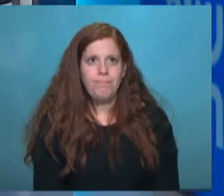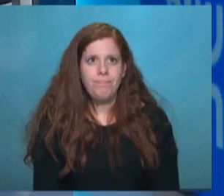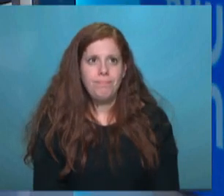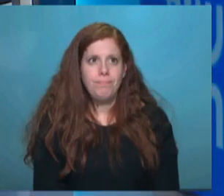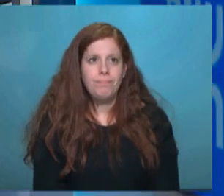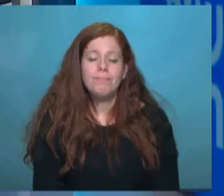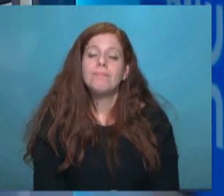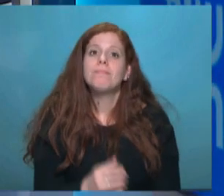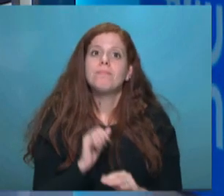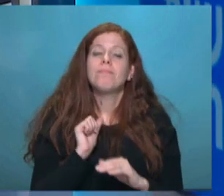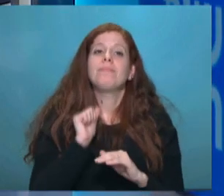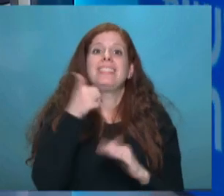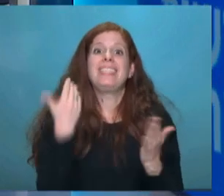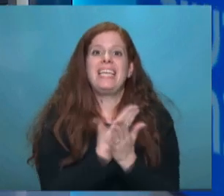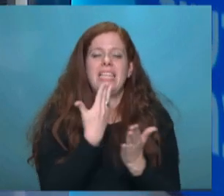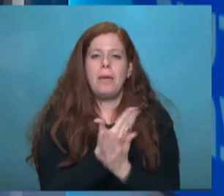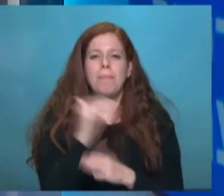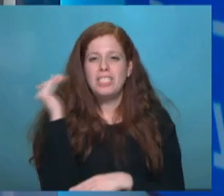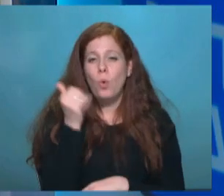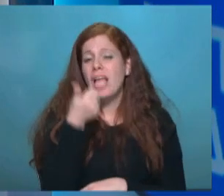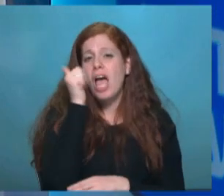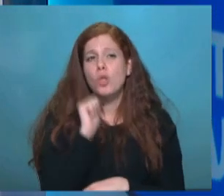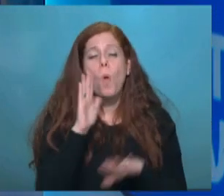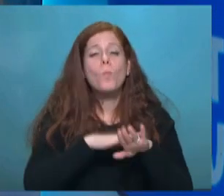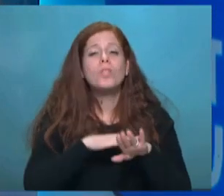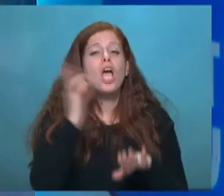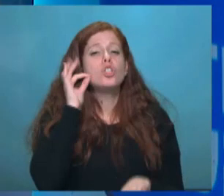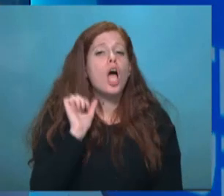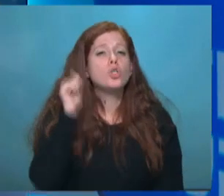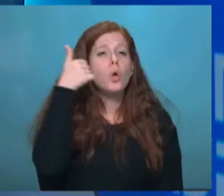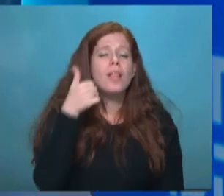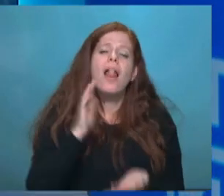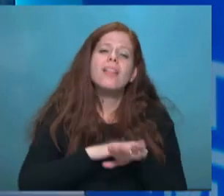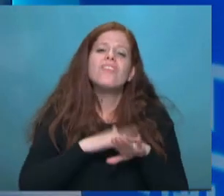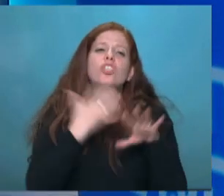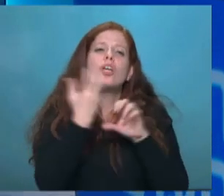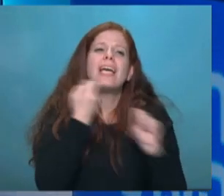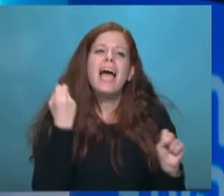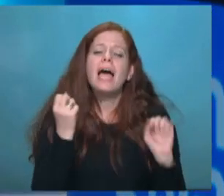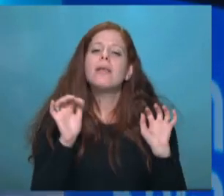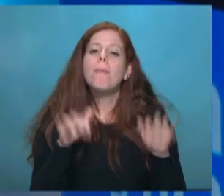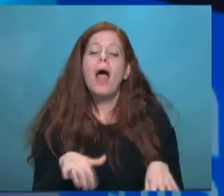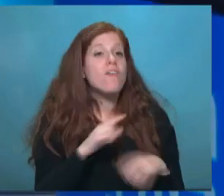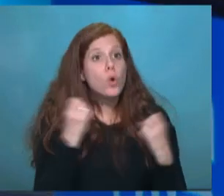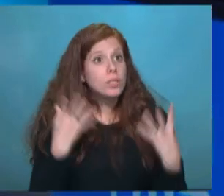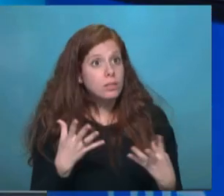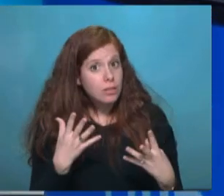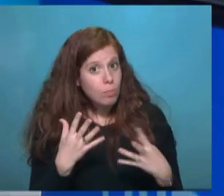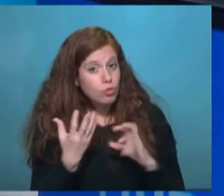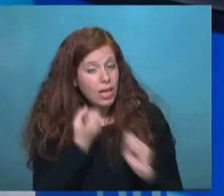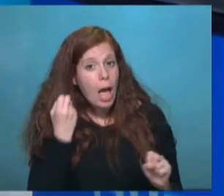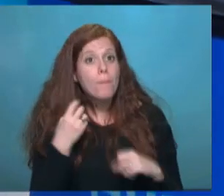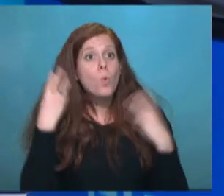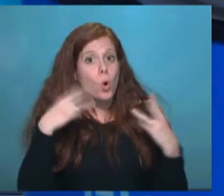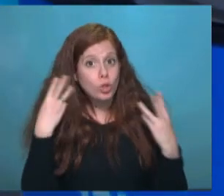תקדים רודף תקדים בסעודיה. אתמול מונתה האישה הראשונה אי פעם לתפקיד שגרירת הממלכה, ולא סתם שגרירה, בוושינגטון, לא